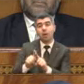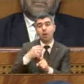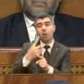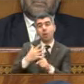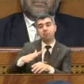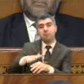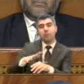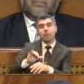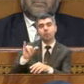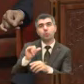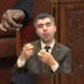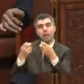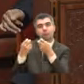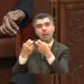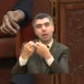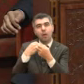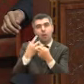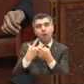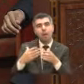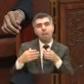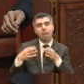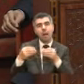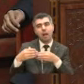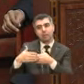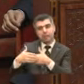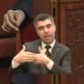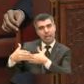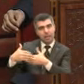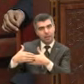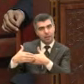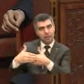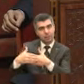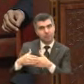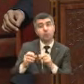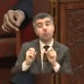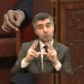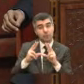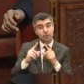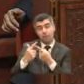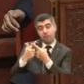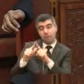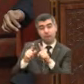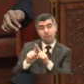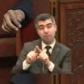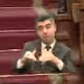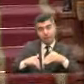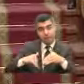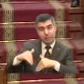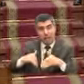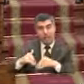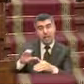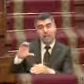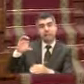المثال مدن إقليم الرحامنة التي تشكل أرخبيل على الطريق رقم 9 الرابطة بين الدار